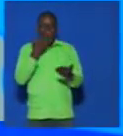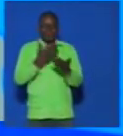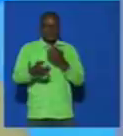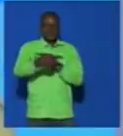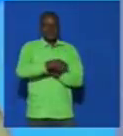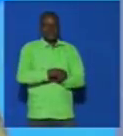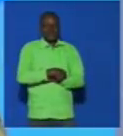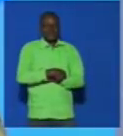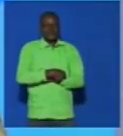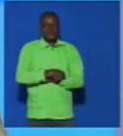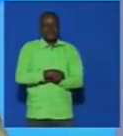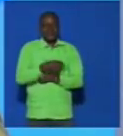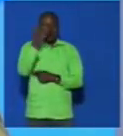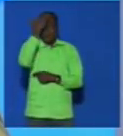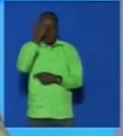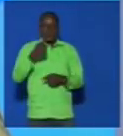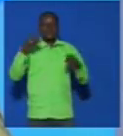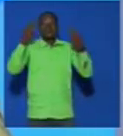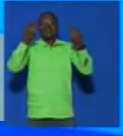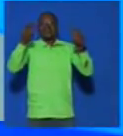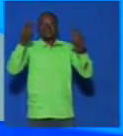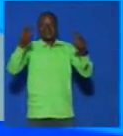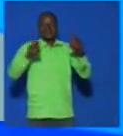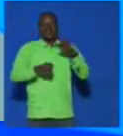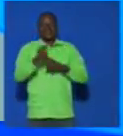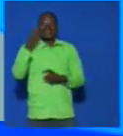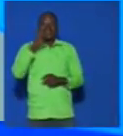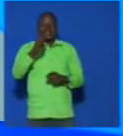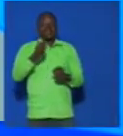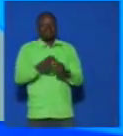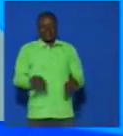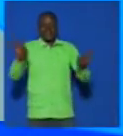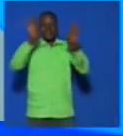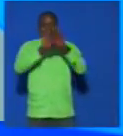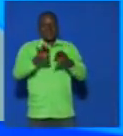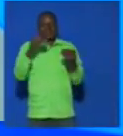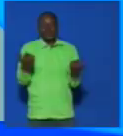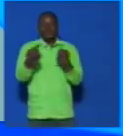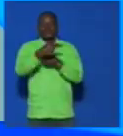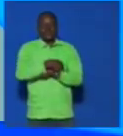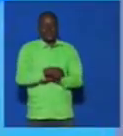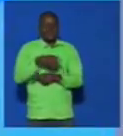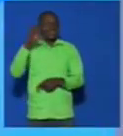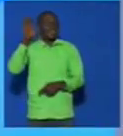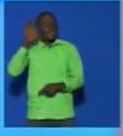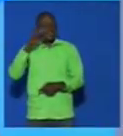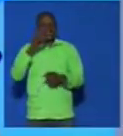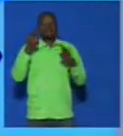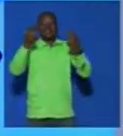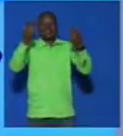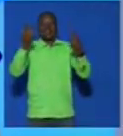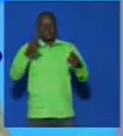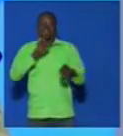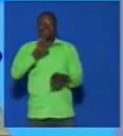jours alors pourquoi la victoire des étalons est elle impérative cet après midi écoutez elle ajouté en les étalant un